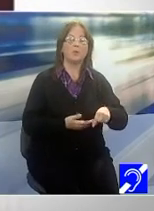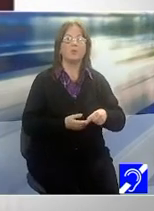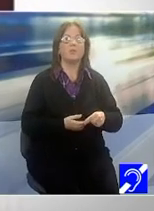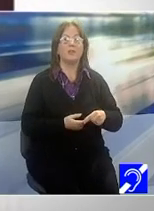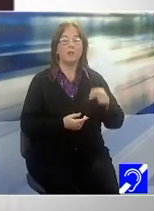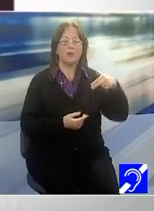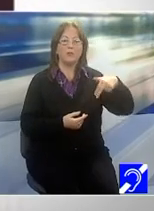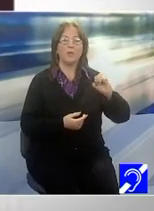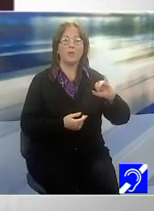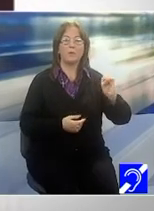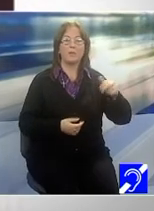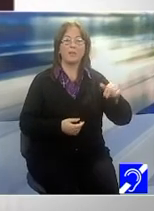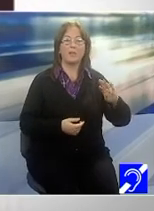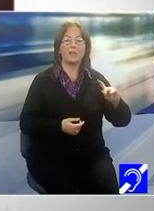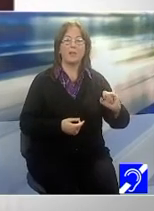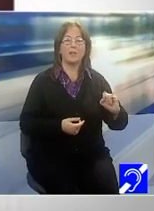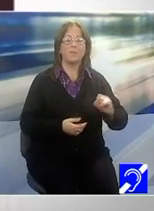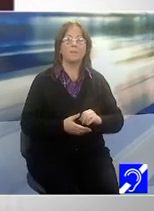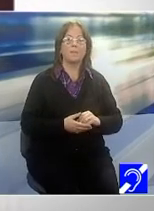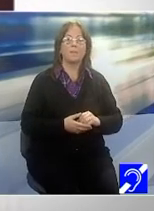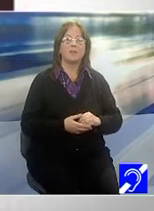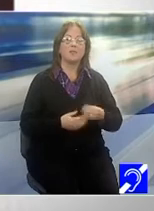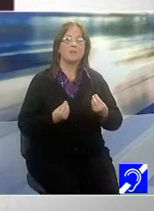și sperăm să inspirăm și pe, și pe alții.